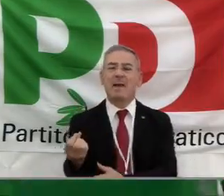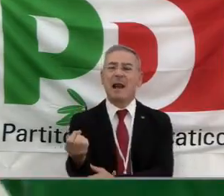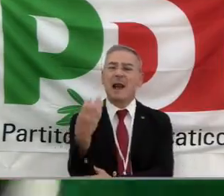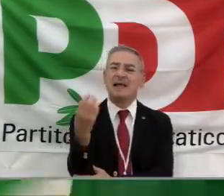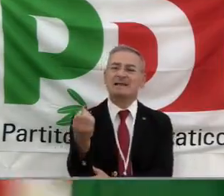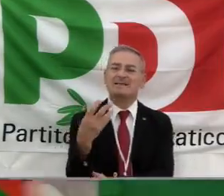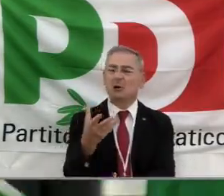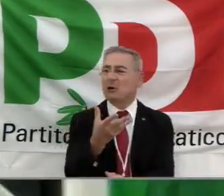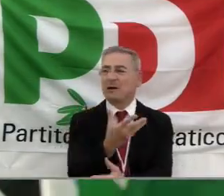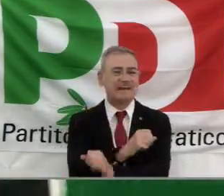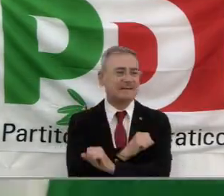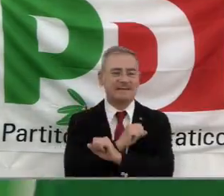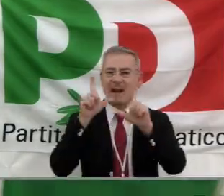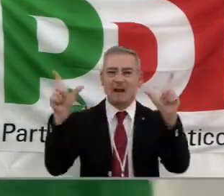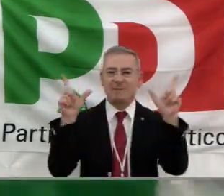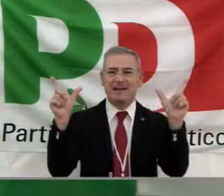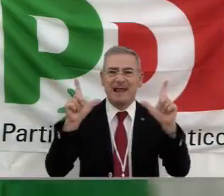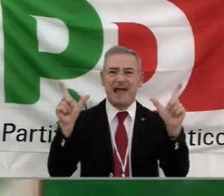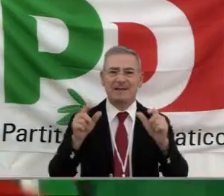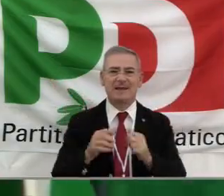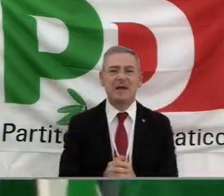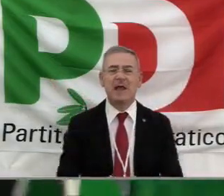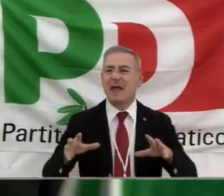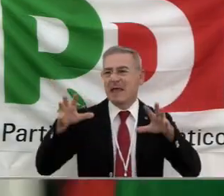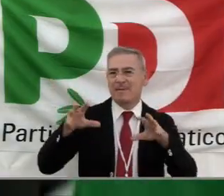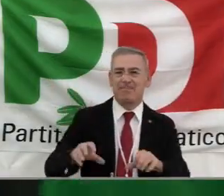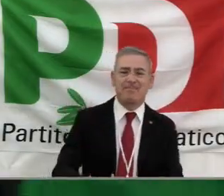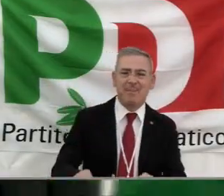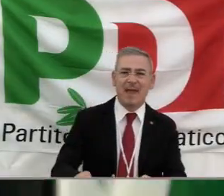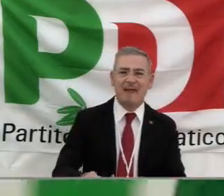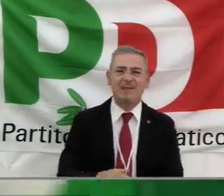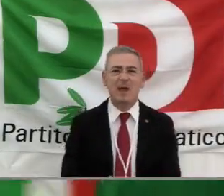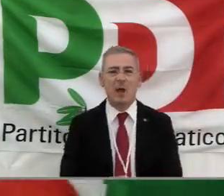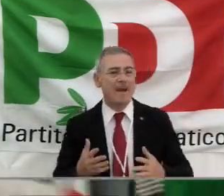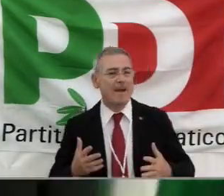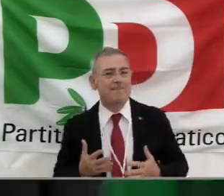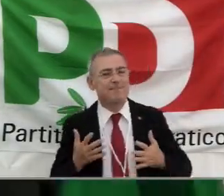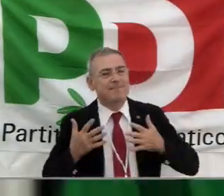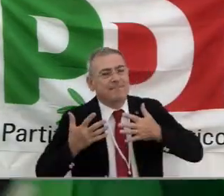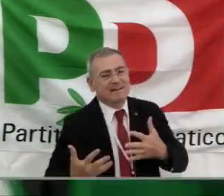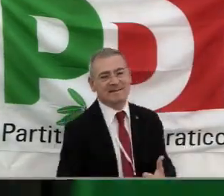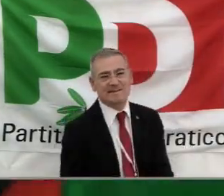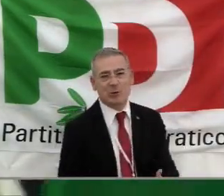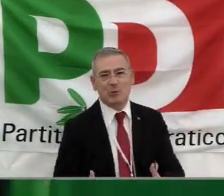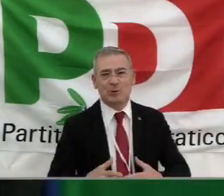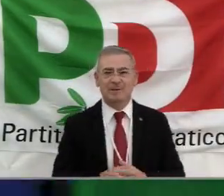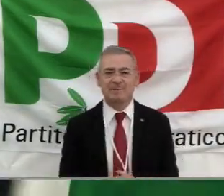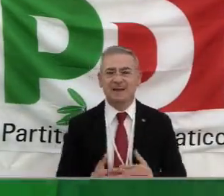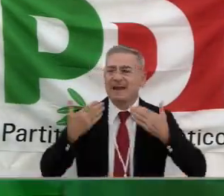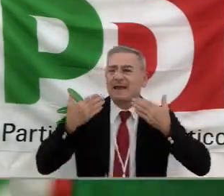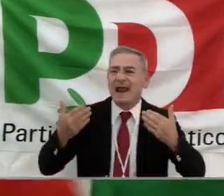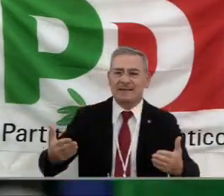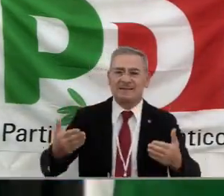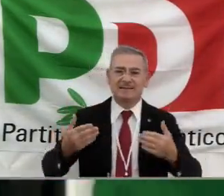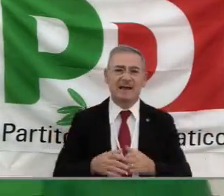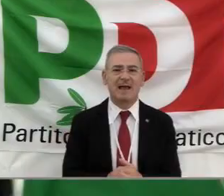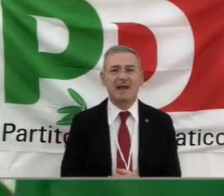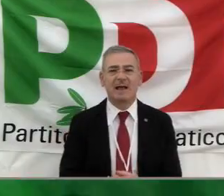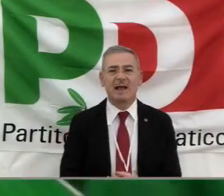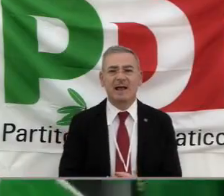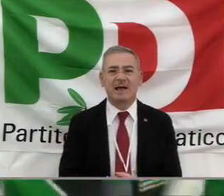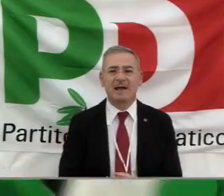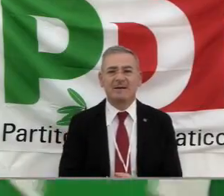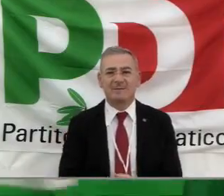lezione straordinaria di impegno, di passione. Grazie, altro